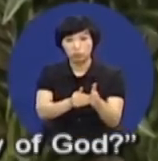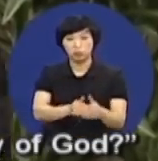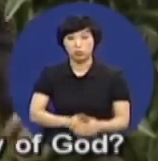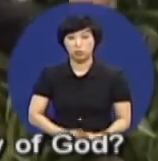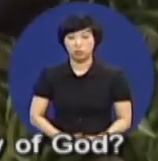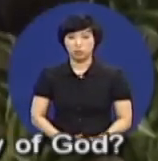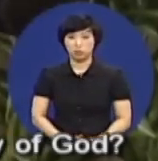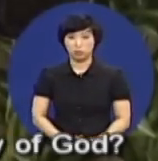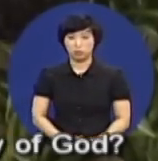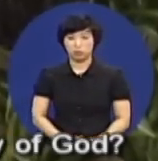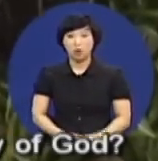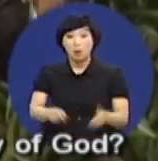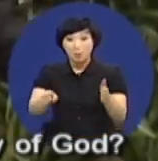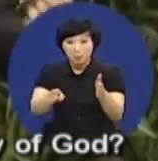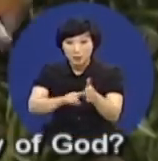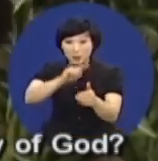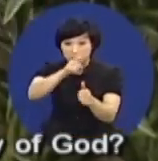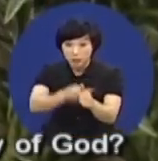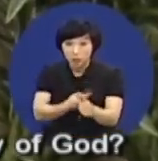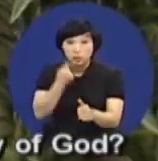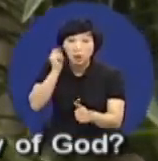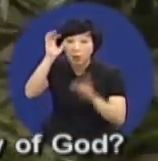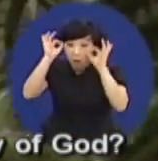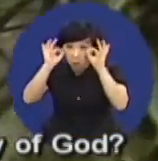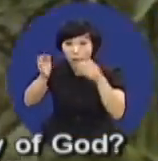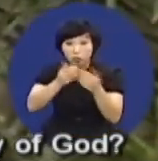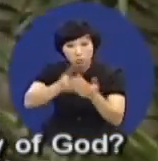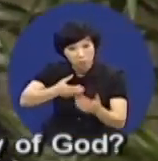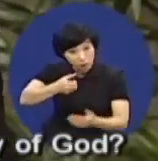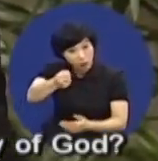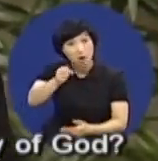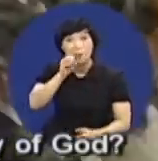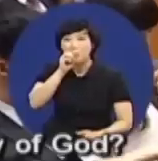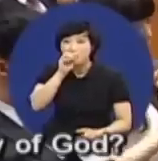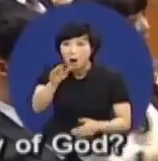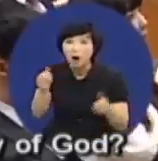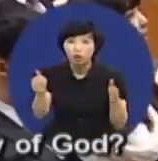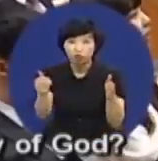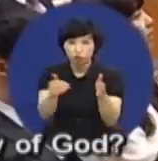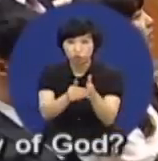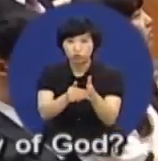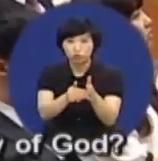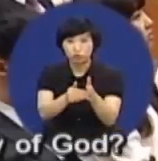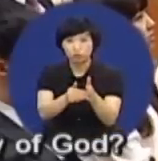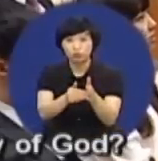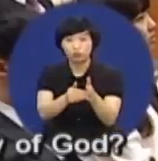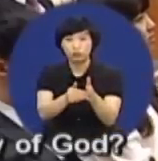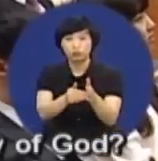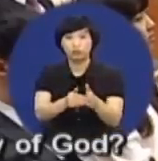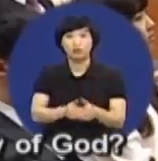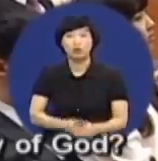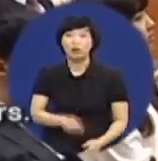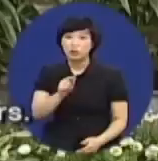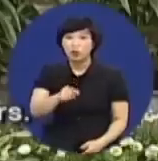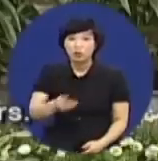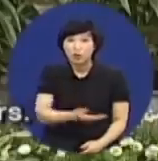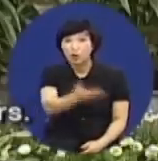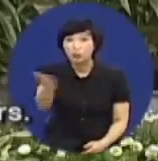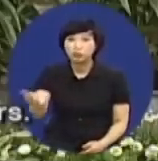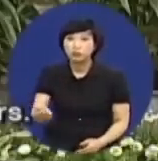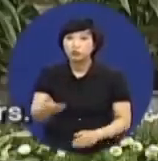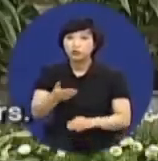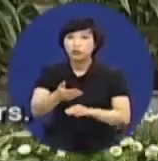か。信じるなら栄光を見ると言ったではありませんか。これ